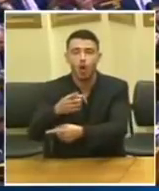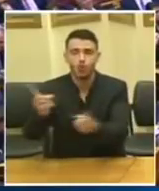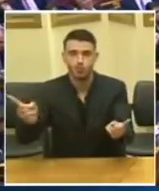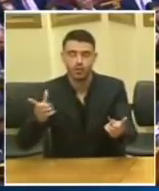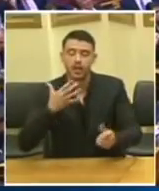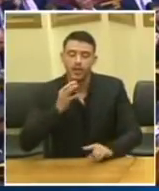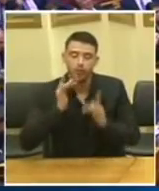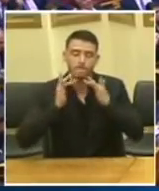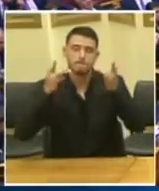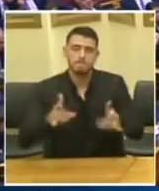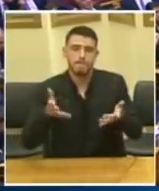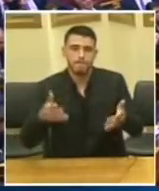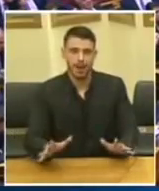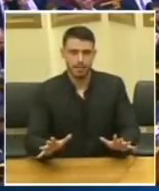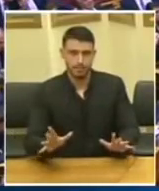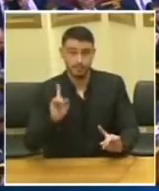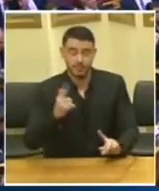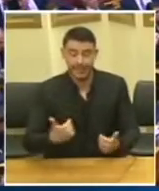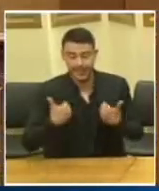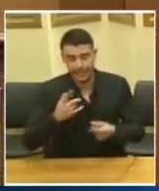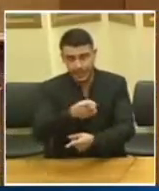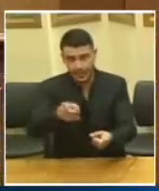οι παλιότεροι, να μαθαίνουν οι νεότεροι.